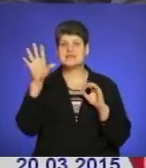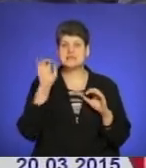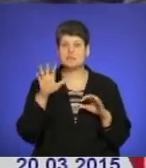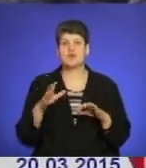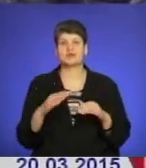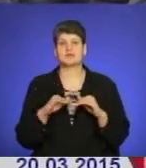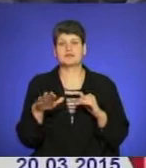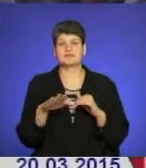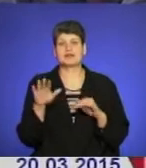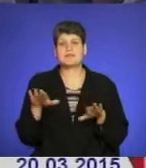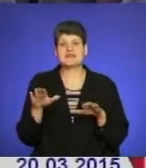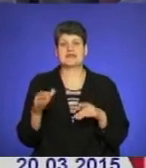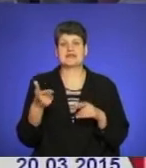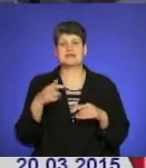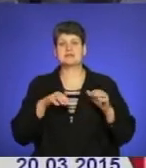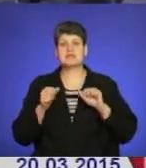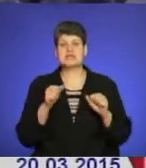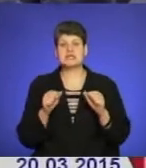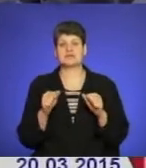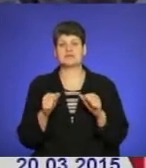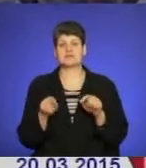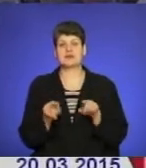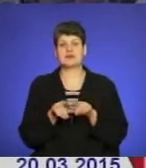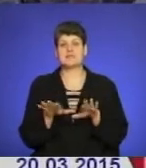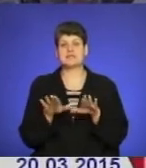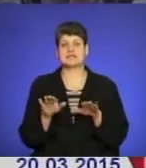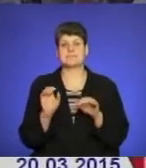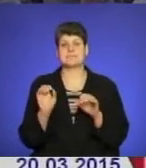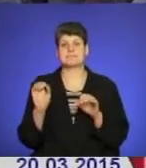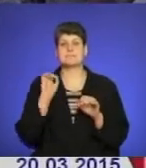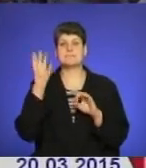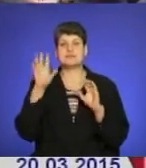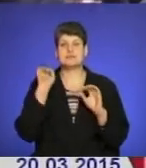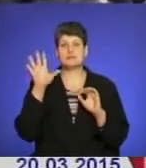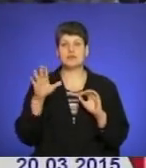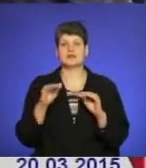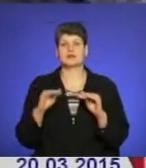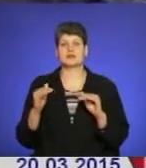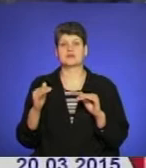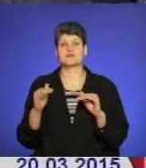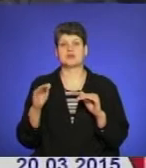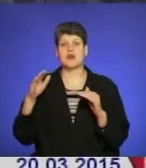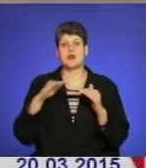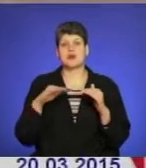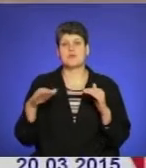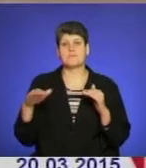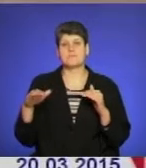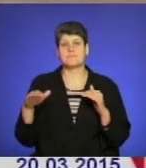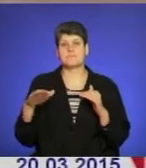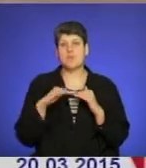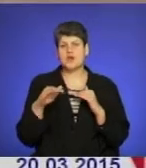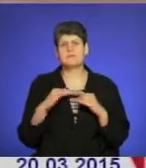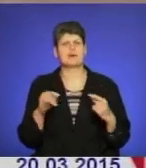місці гімнастичного майданчика ми вже бачимо будинок на місці баскетбольних полів. Що він відновить? Він відновить підвалі, дитячий садочок. Ми